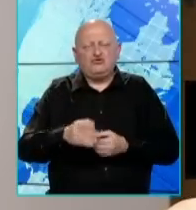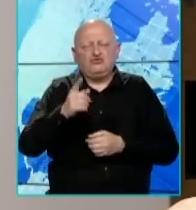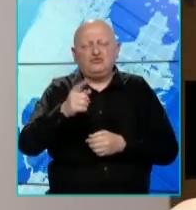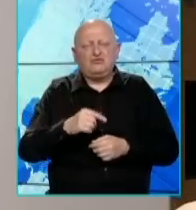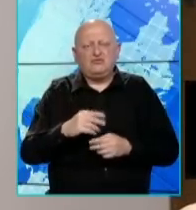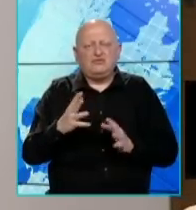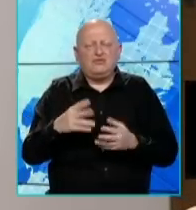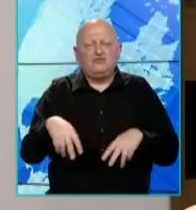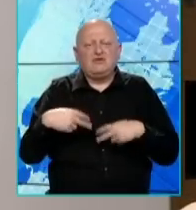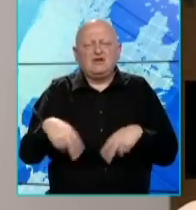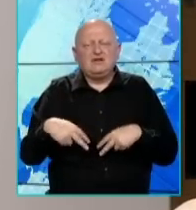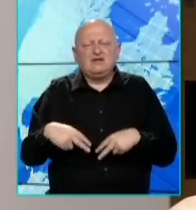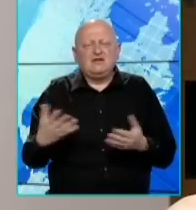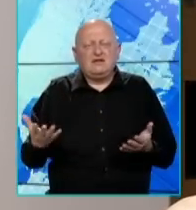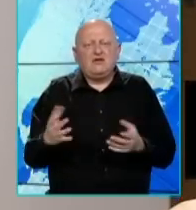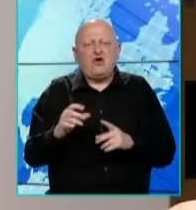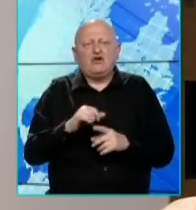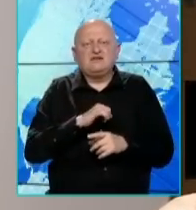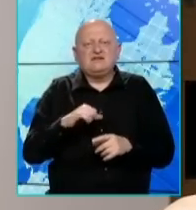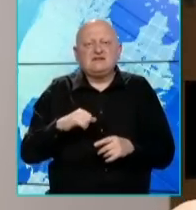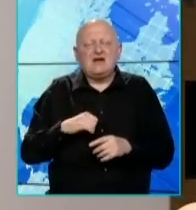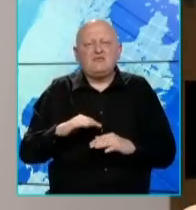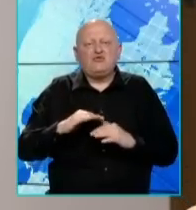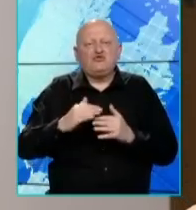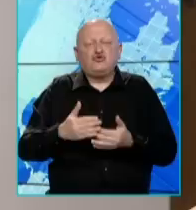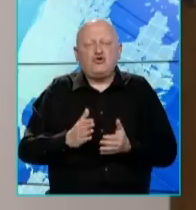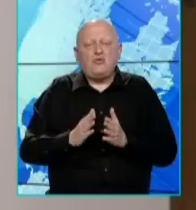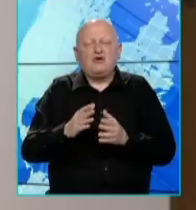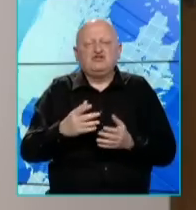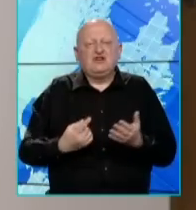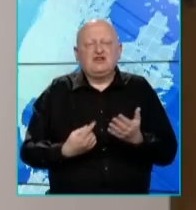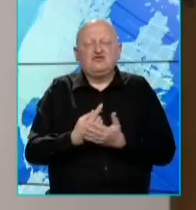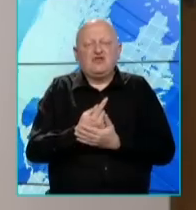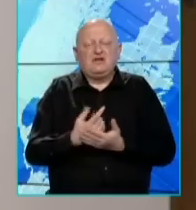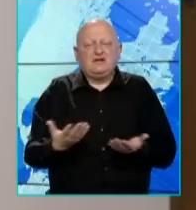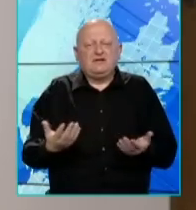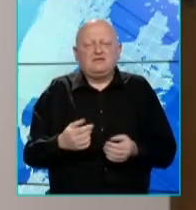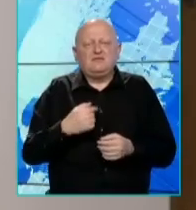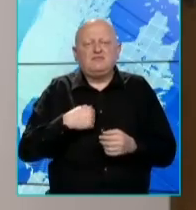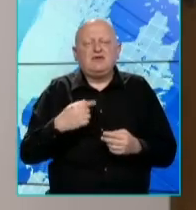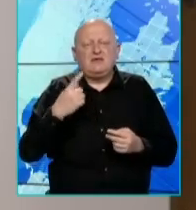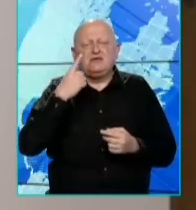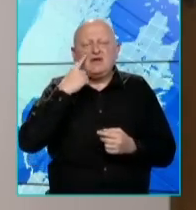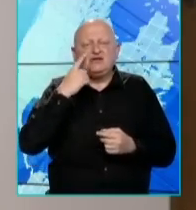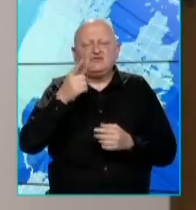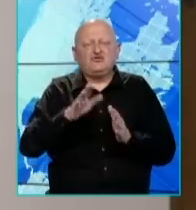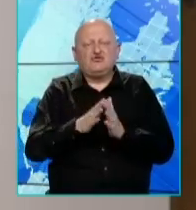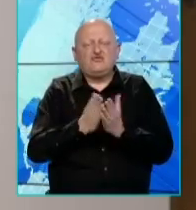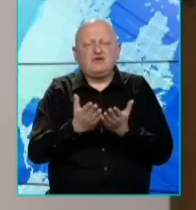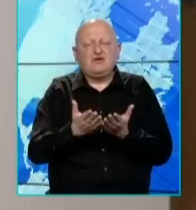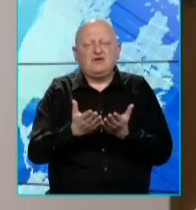onako u izvjesnom i strahu, jel, od samog toka trudnoće, od njenog ishoda, i mi nastojimo kroz ovu